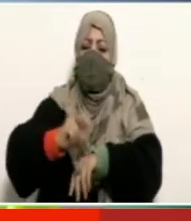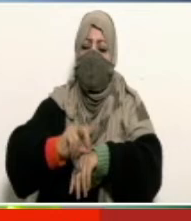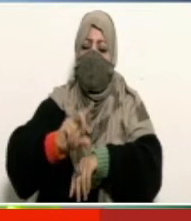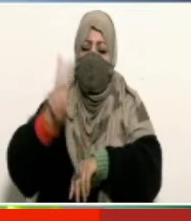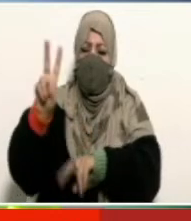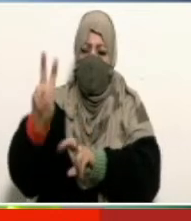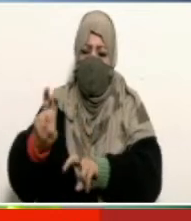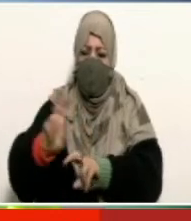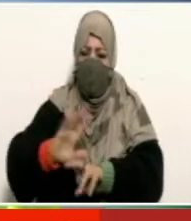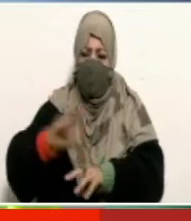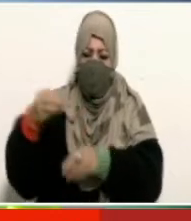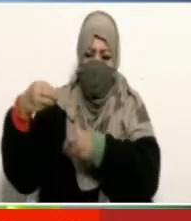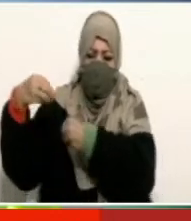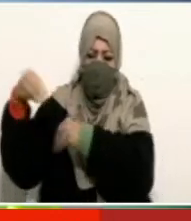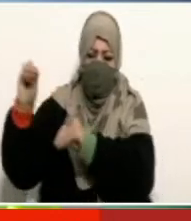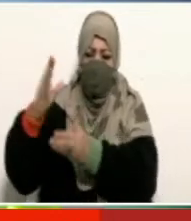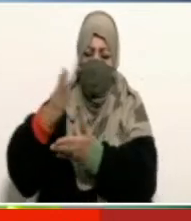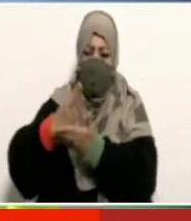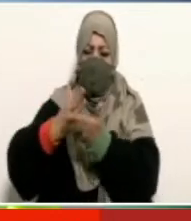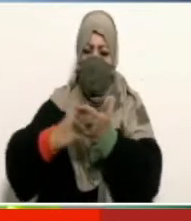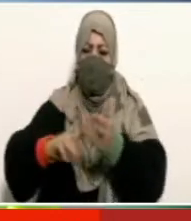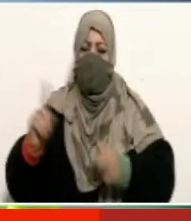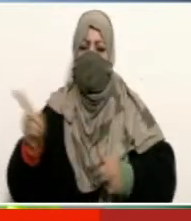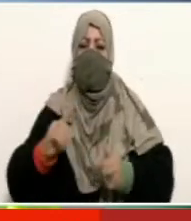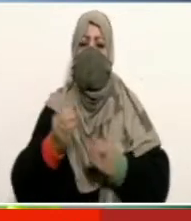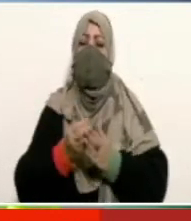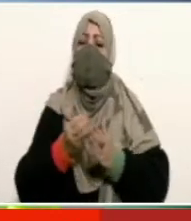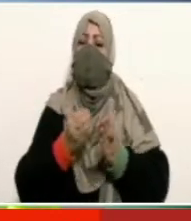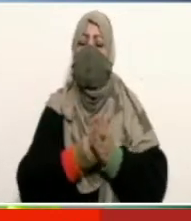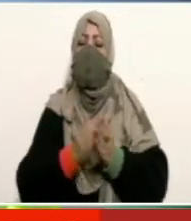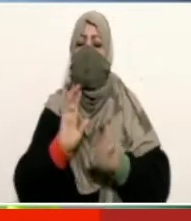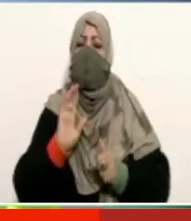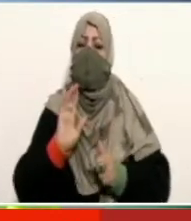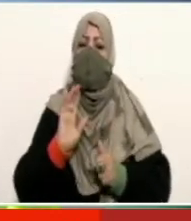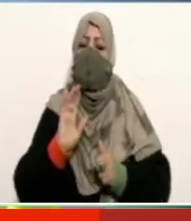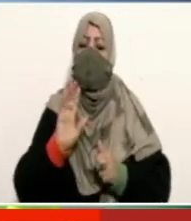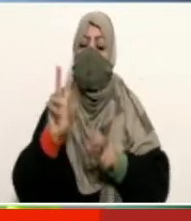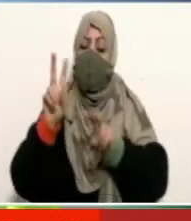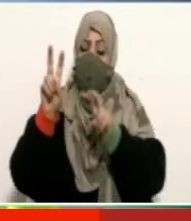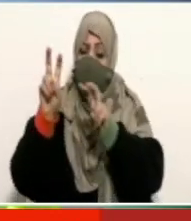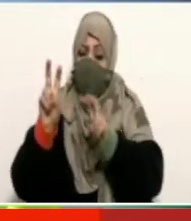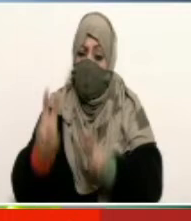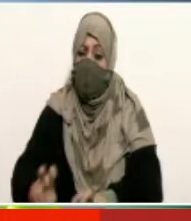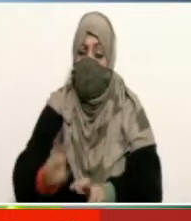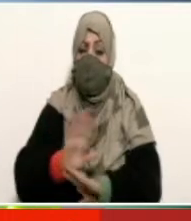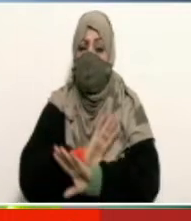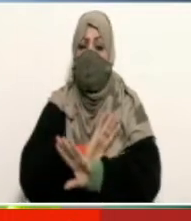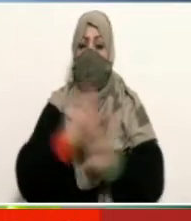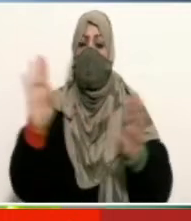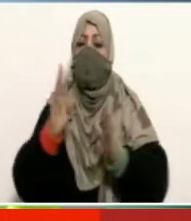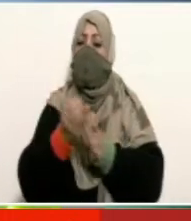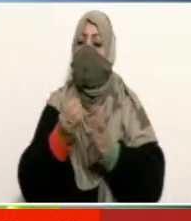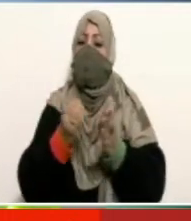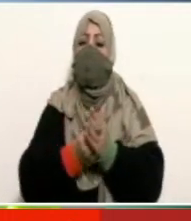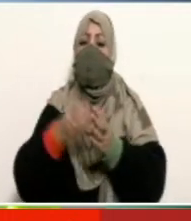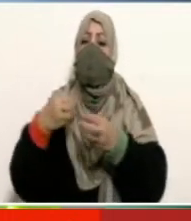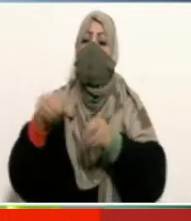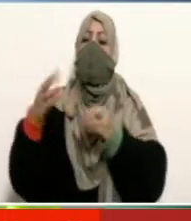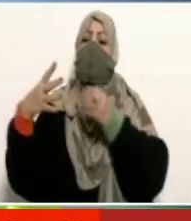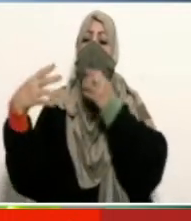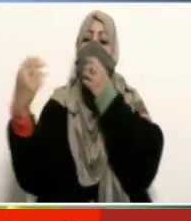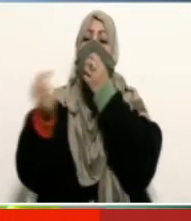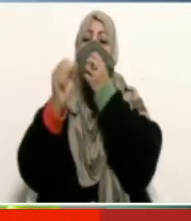هنا لا إذا كانت هي حبسية أو حبس عليهم فلا يجوز له البيع. الظاهر أن لا يجوز له